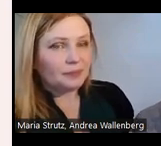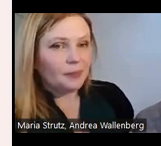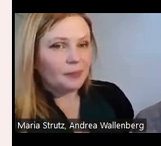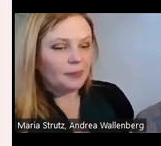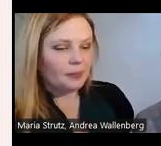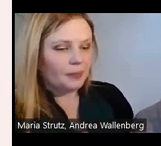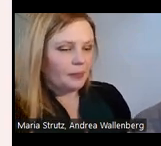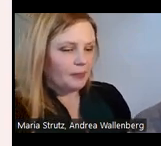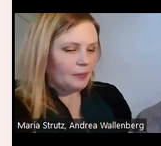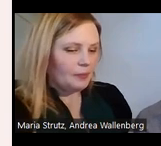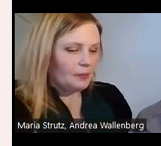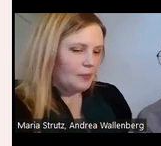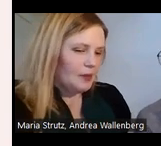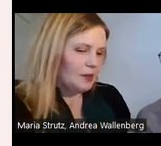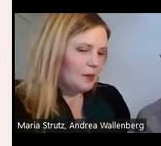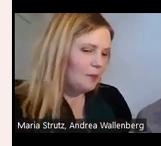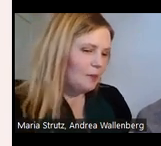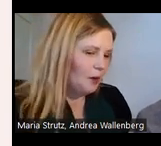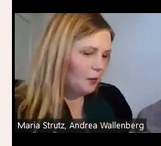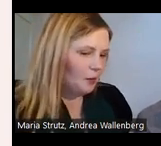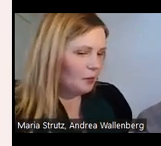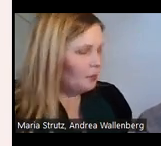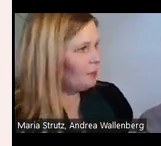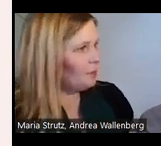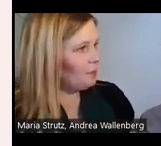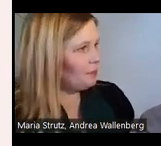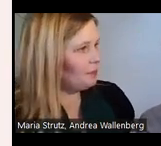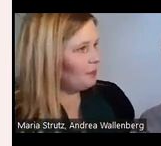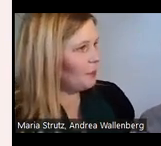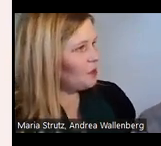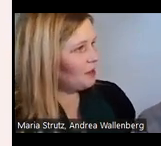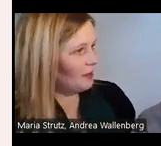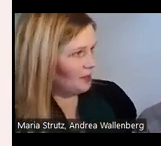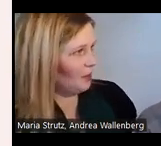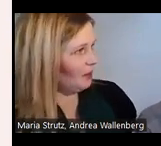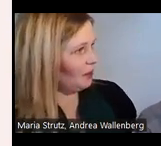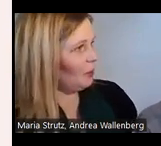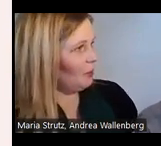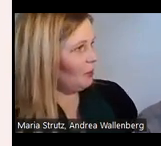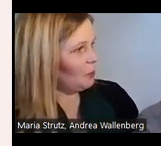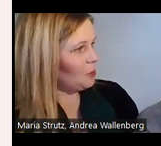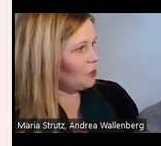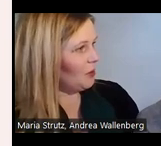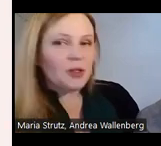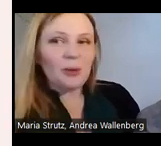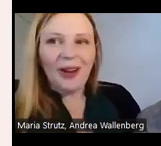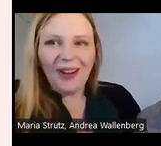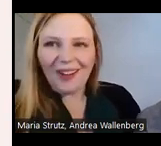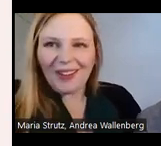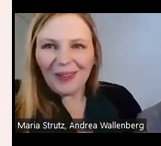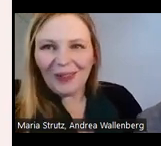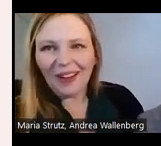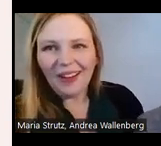att barnet är 1 och inte har sagt sitt första ord. Så. Då kan vi vara där och, Och nu stängs lugna. Om en minut, så vi måste